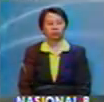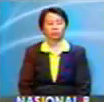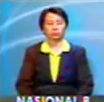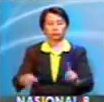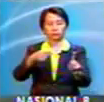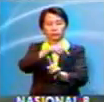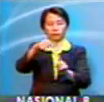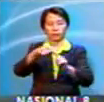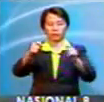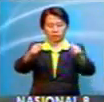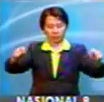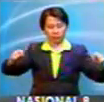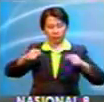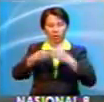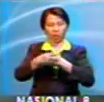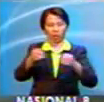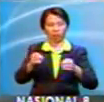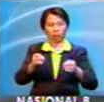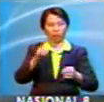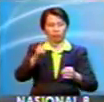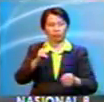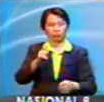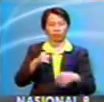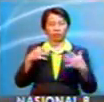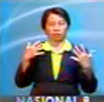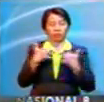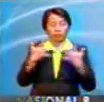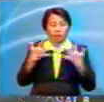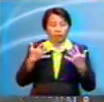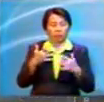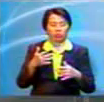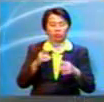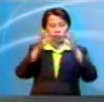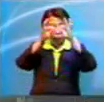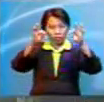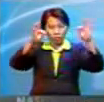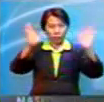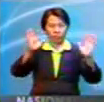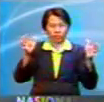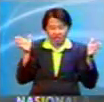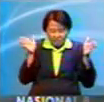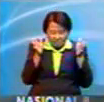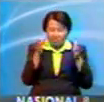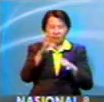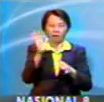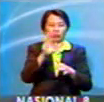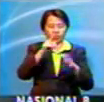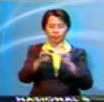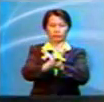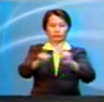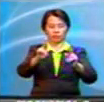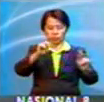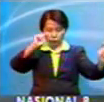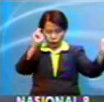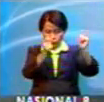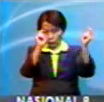Bila menyebut ruang pejabat, dekorasinya mestilah formal. Sebenarnya dalam menentukan hiasan, jangan terlalu mengongkong. Sebaliknya bersedia membuat